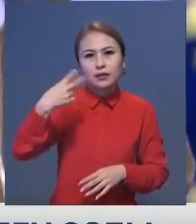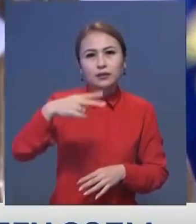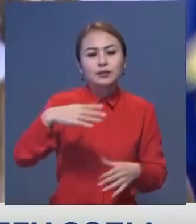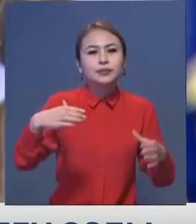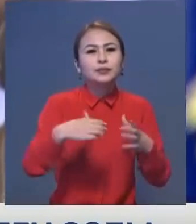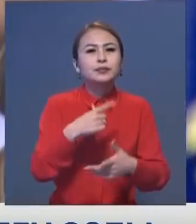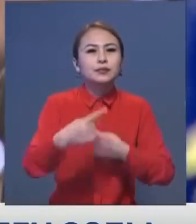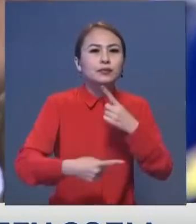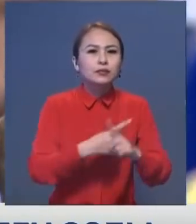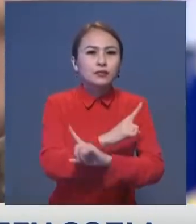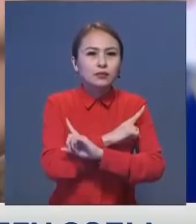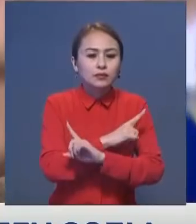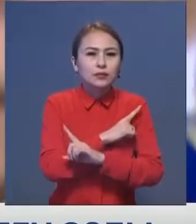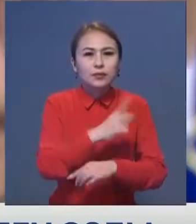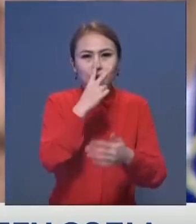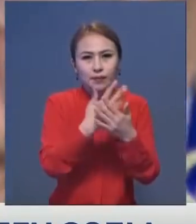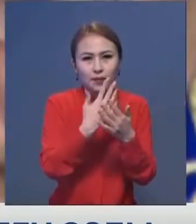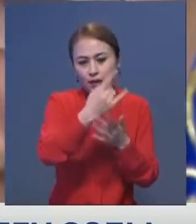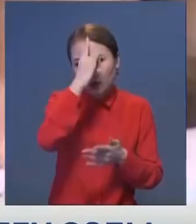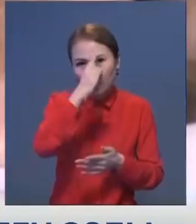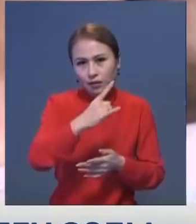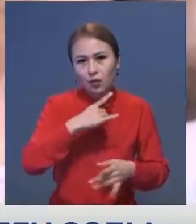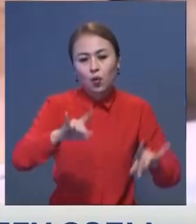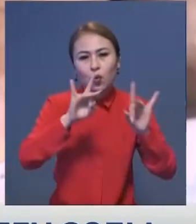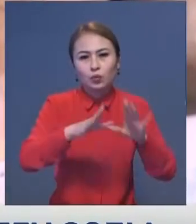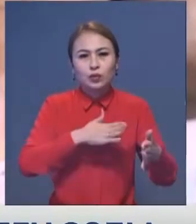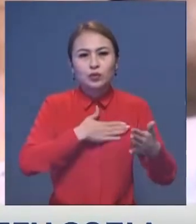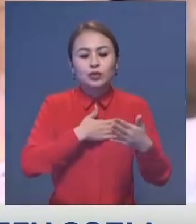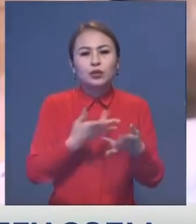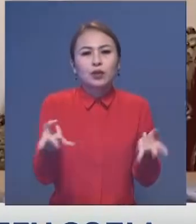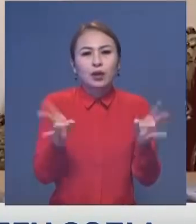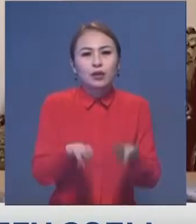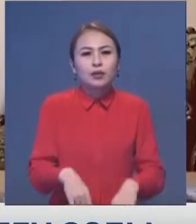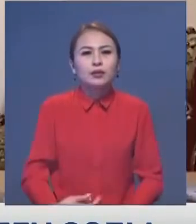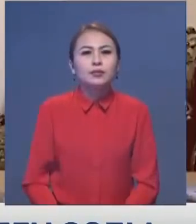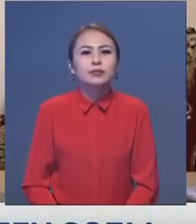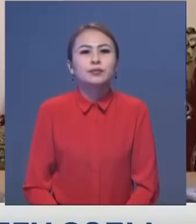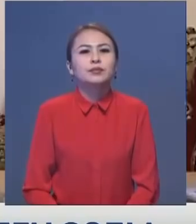мұрасына айналды. Марқұмның жарқын бейнесі қазақ оқырмандарының жүрегінде қалады.